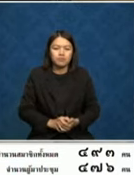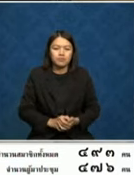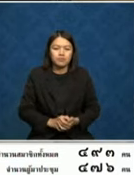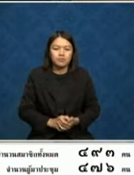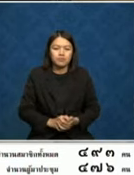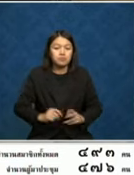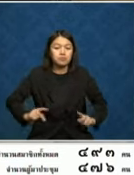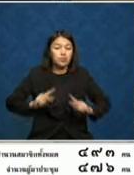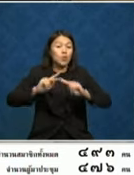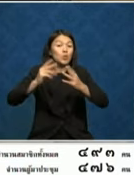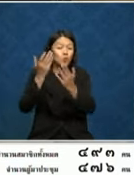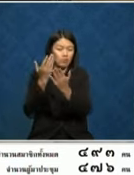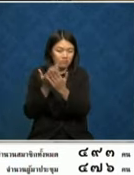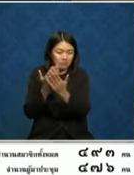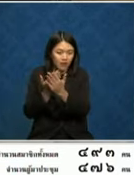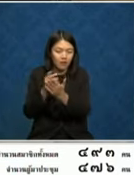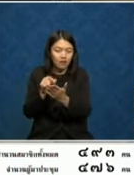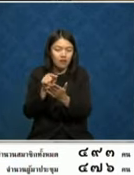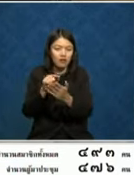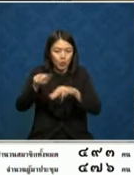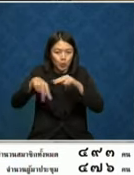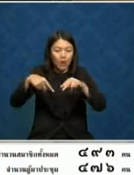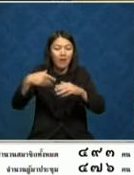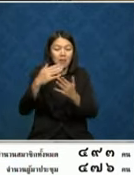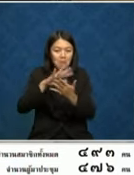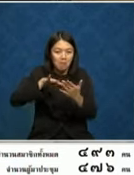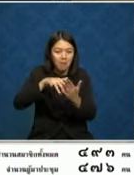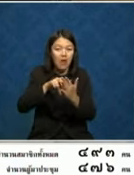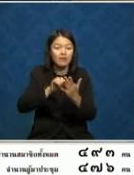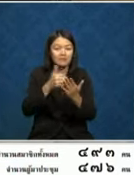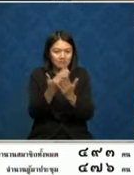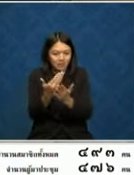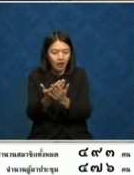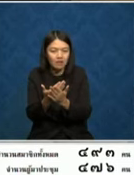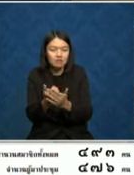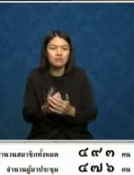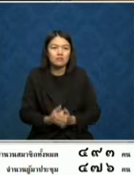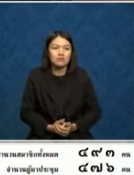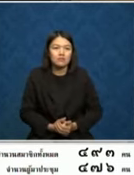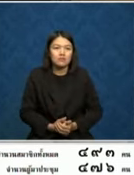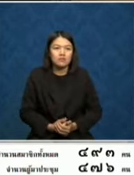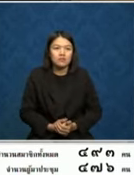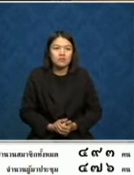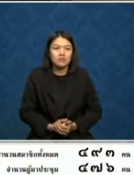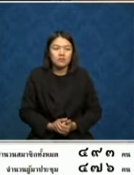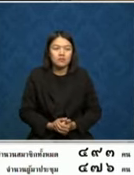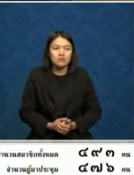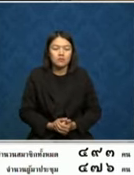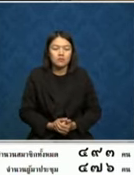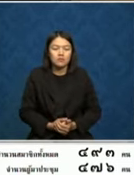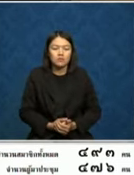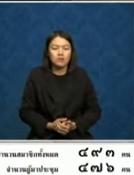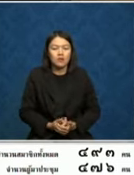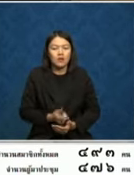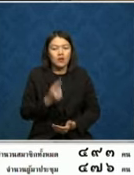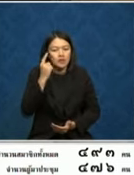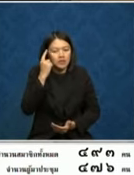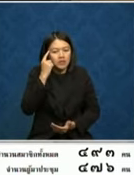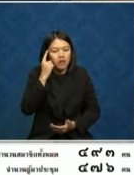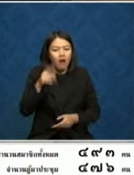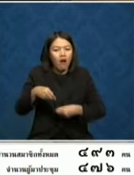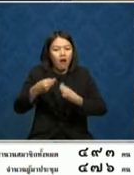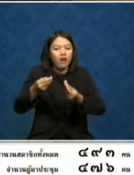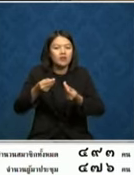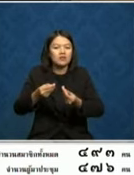รมการอยู่คุมนโยบายการเงินอยู่วันนี้ท่านต้องไม่ปล่อยให้ต